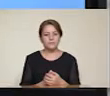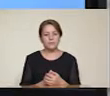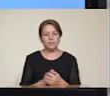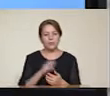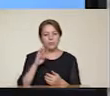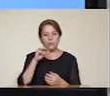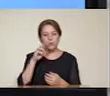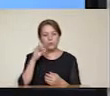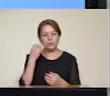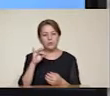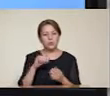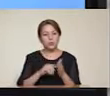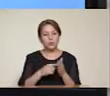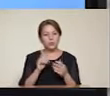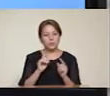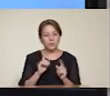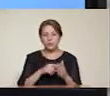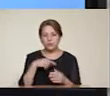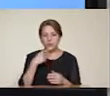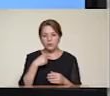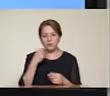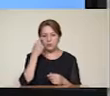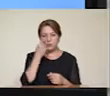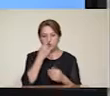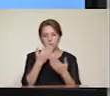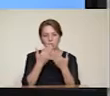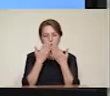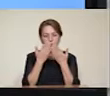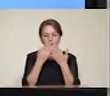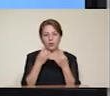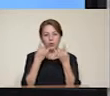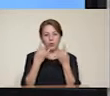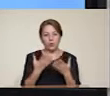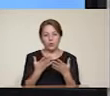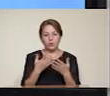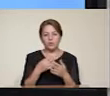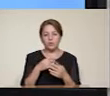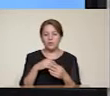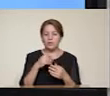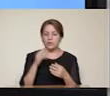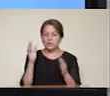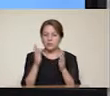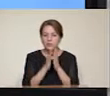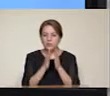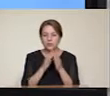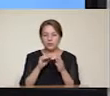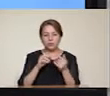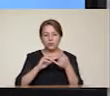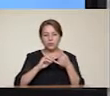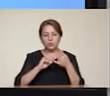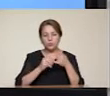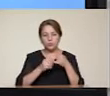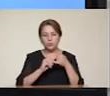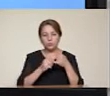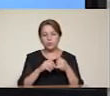Moddiy nuqta bu nima? Demak, nuqta deganda ko'z oldingizda oddiygina kichkina qoracha, ya'ni ruchkada yoki qalamda belgilangan